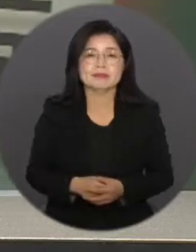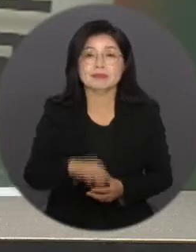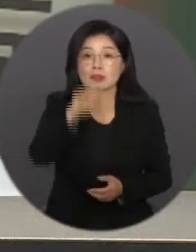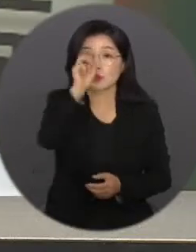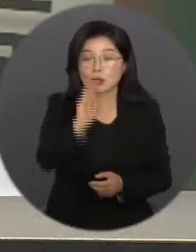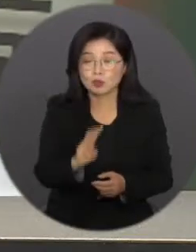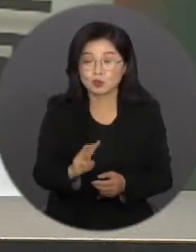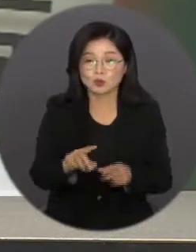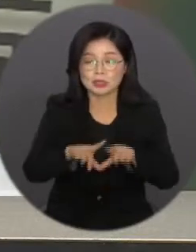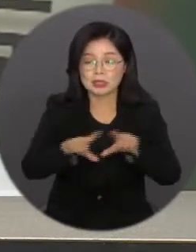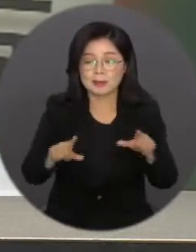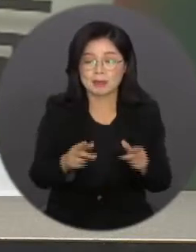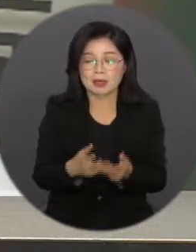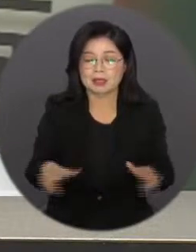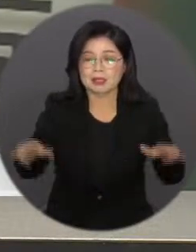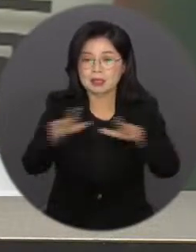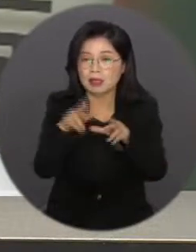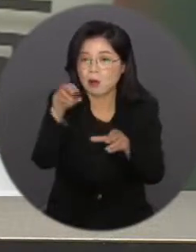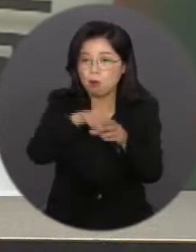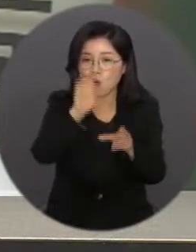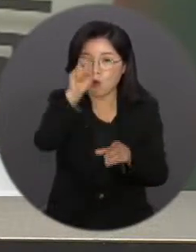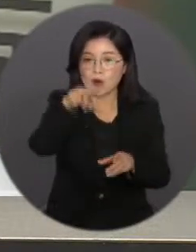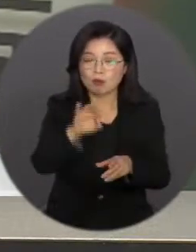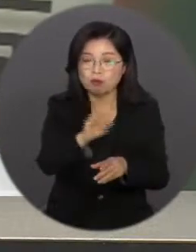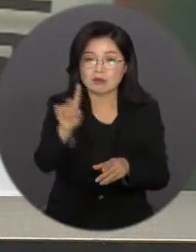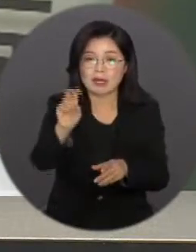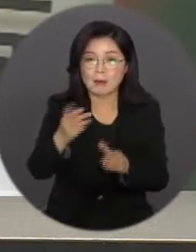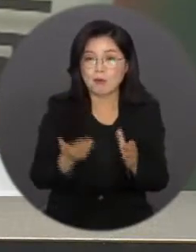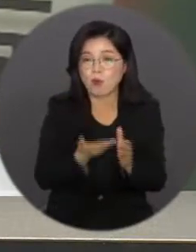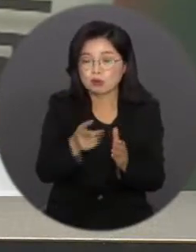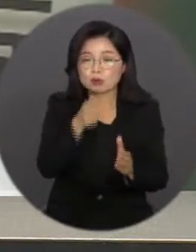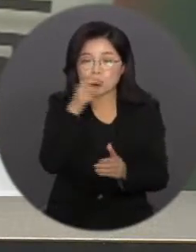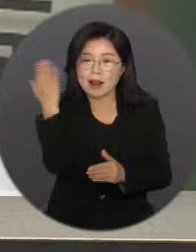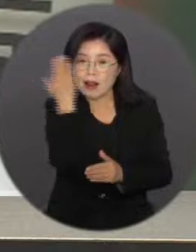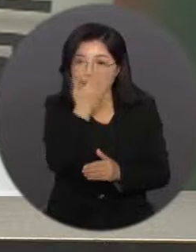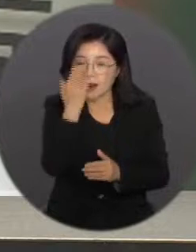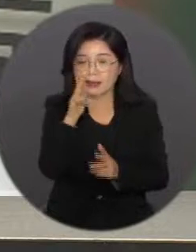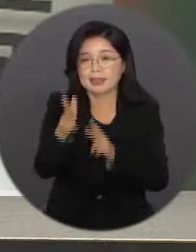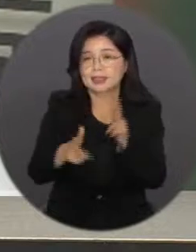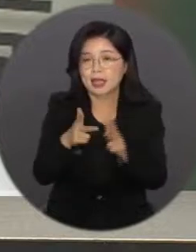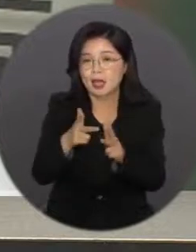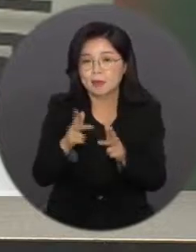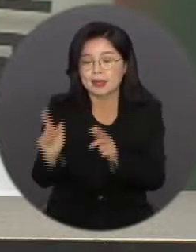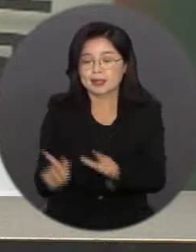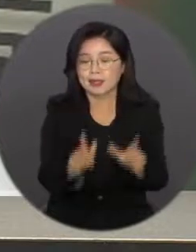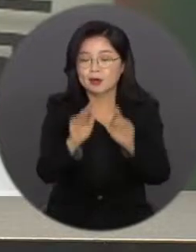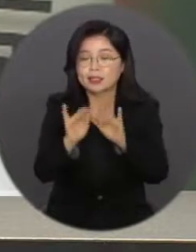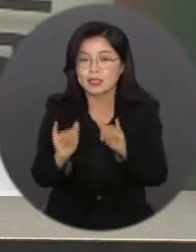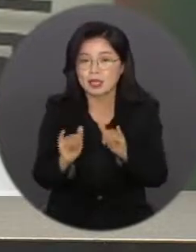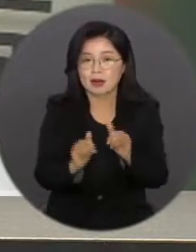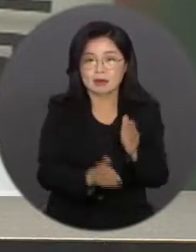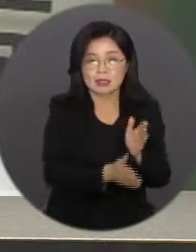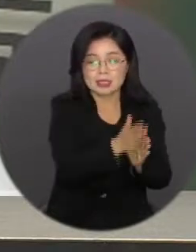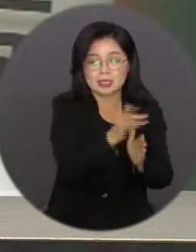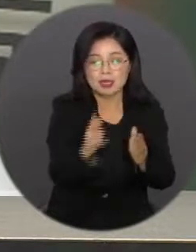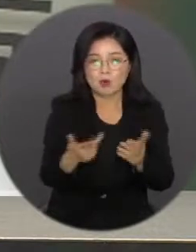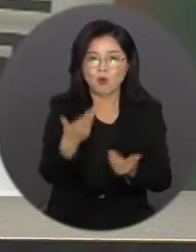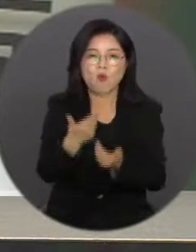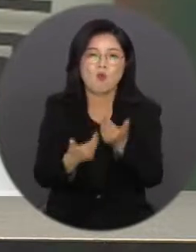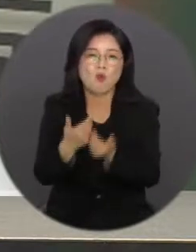광주 민간공원 사업에 포함된 풍암호수 수질 개선 사업이 광주시와 주민들 사이에서 뜨거운 감자로 떠오르고